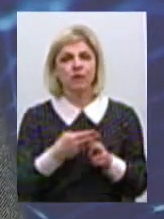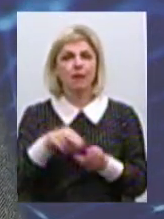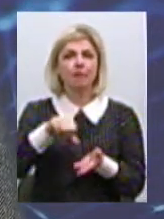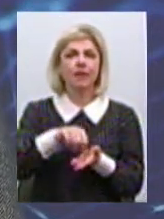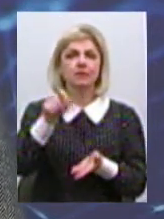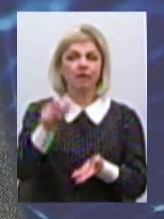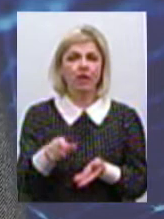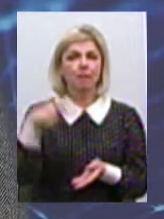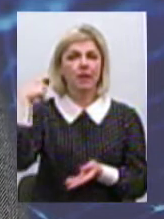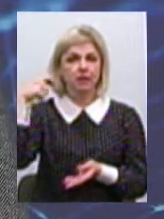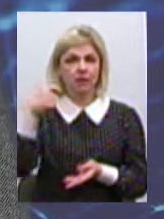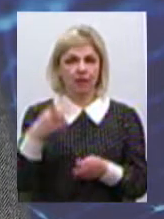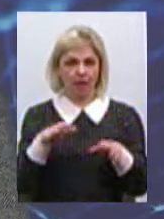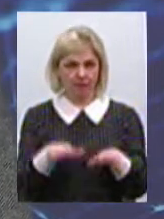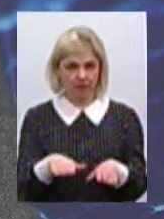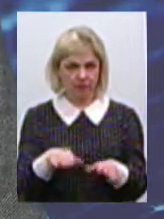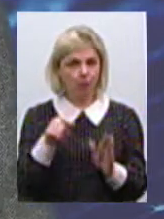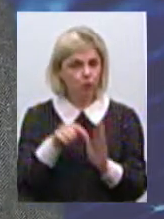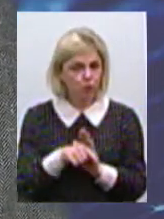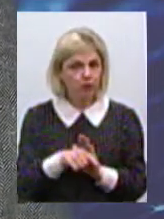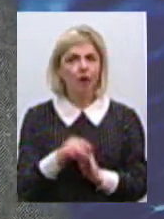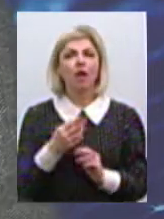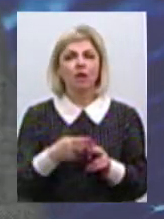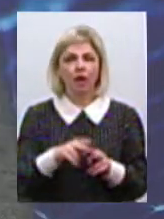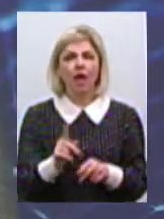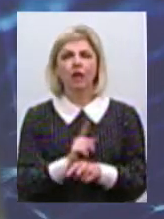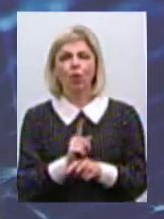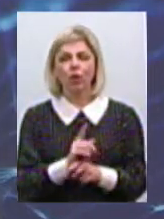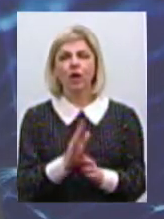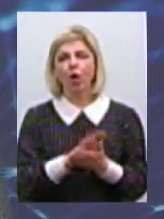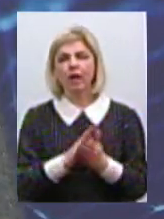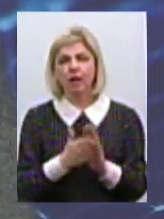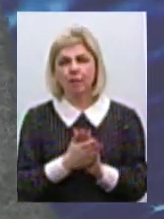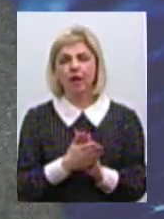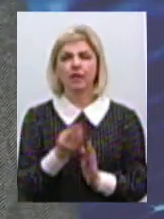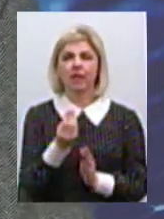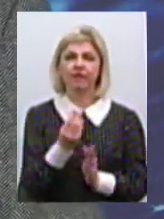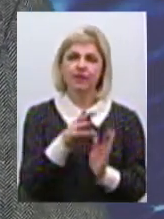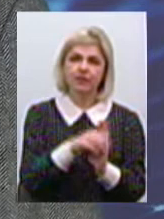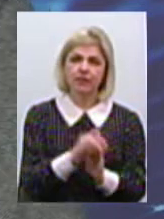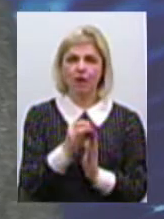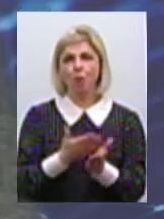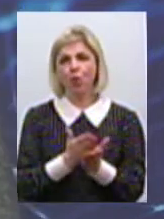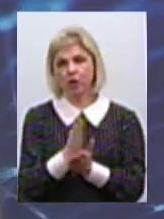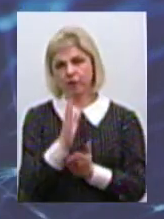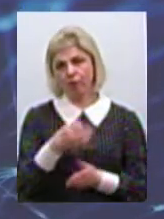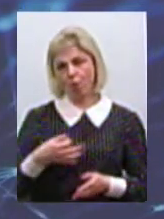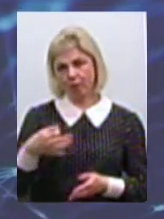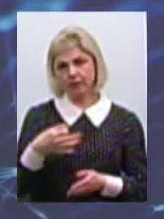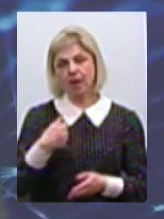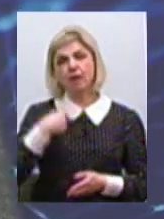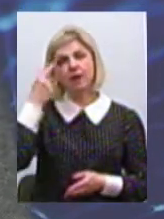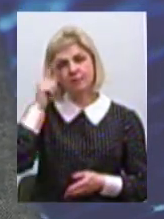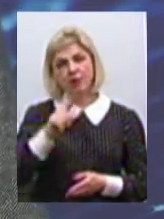представник президента на місці, по суті, який регулює клімат як інвестиційний, так і політичний в області. Я знаю, що